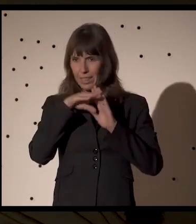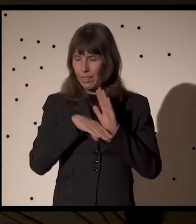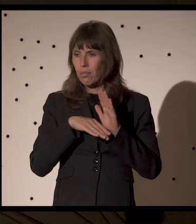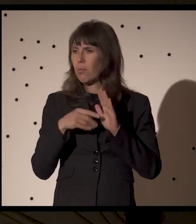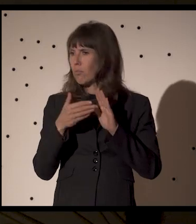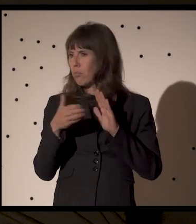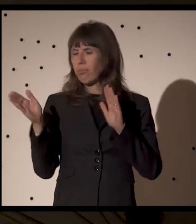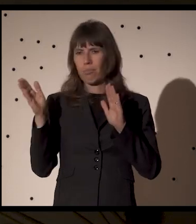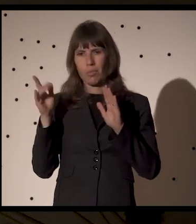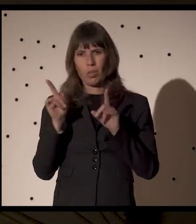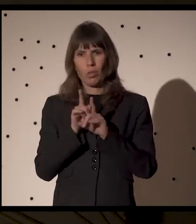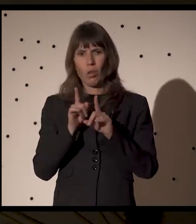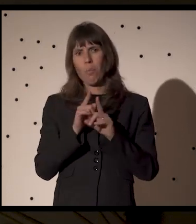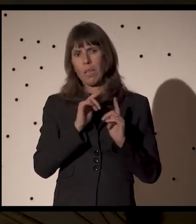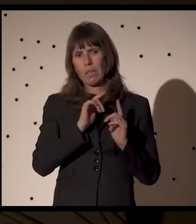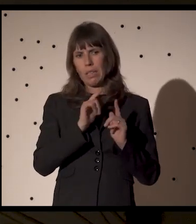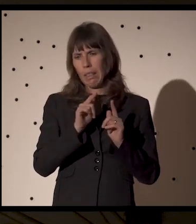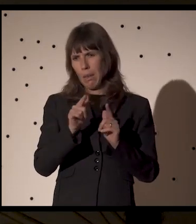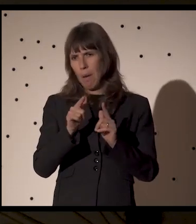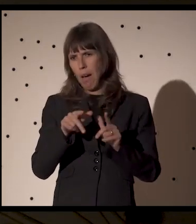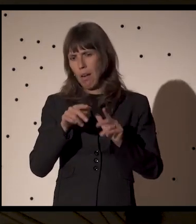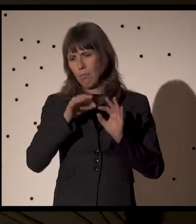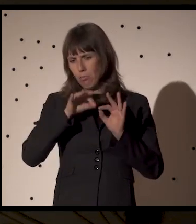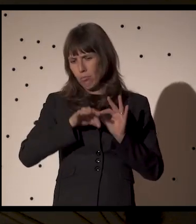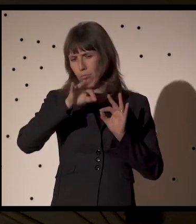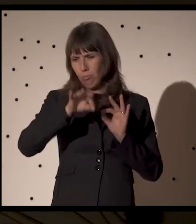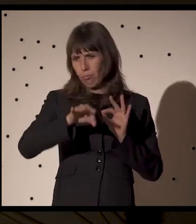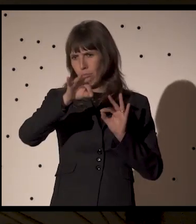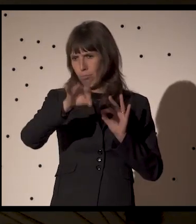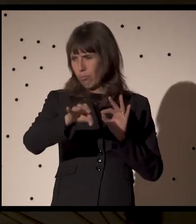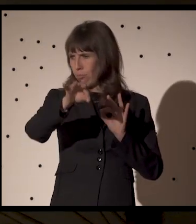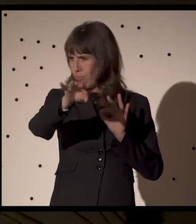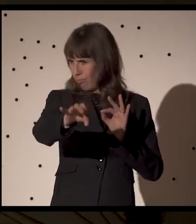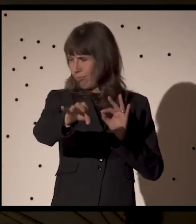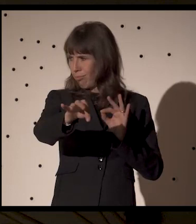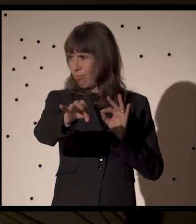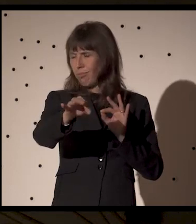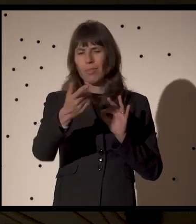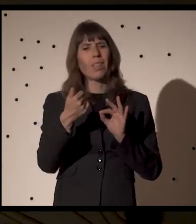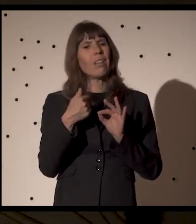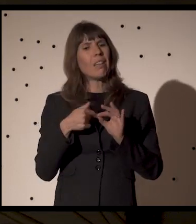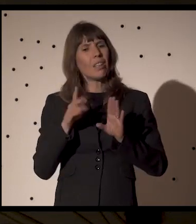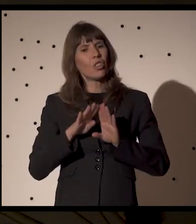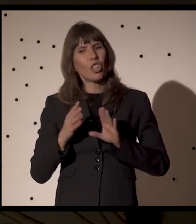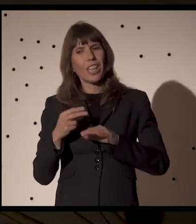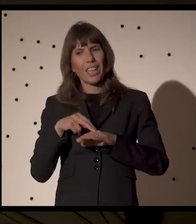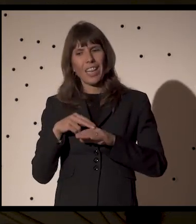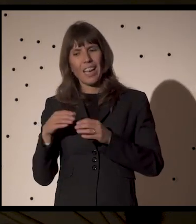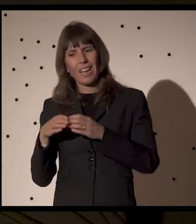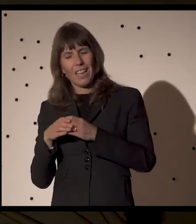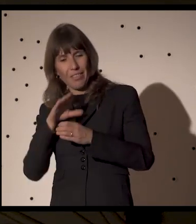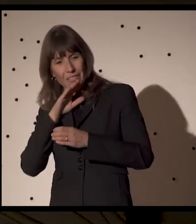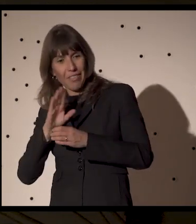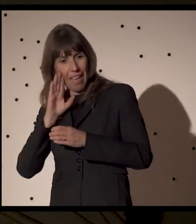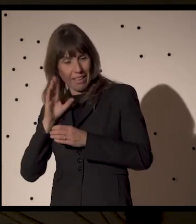della programmazione sull'arco di più settimane e in quella circostanza sarà portato in scena sia dalla vecchia compagnia che